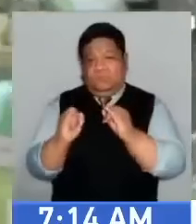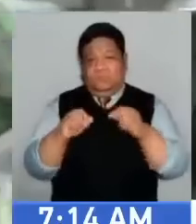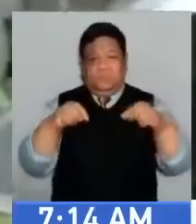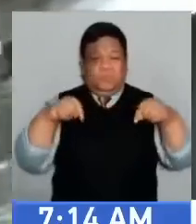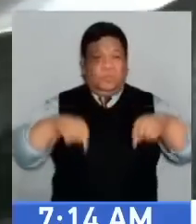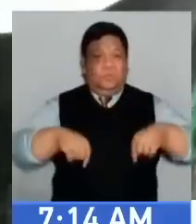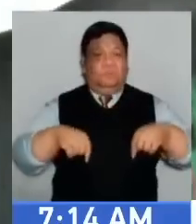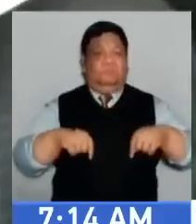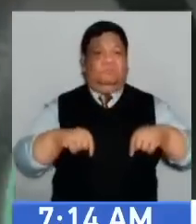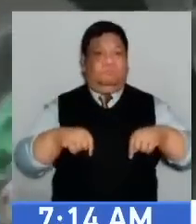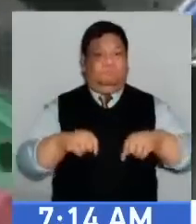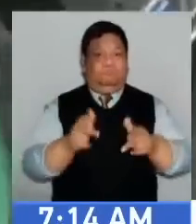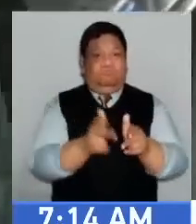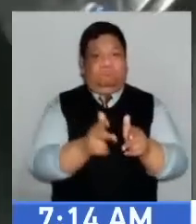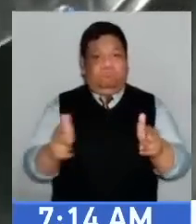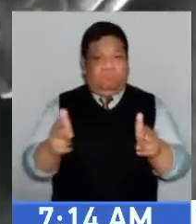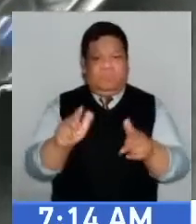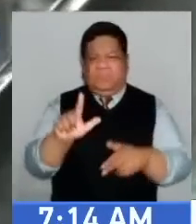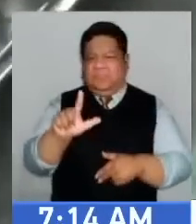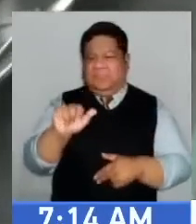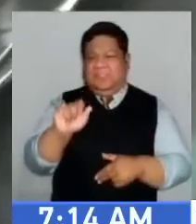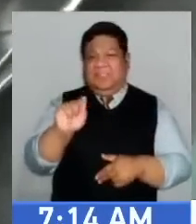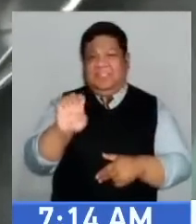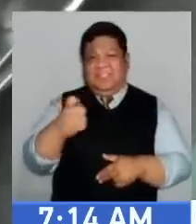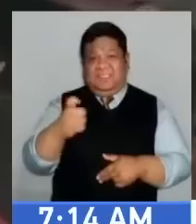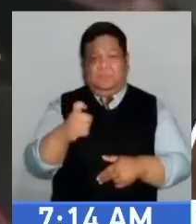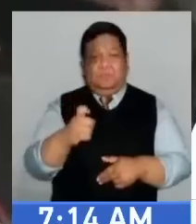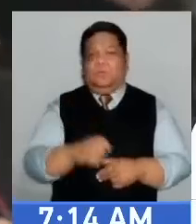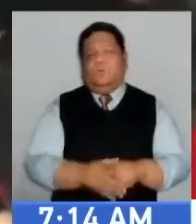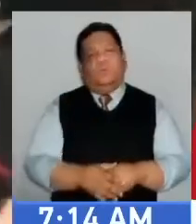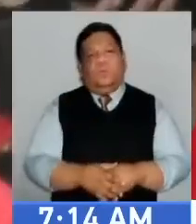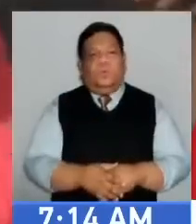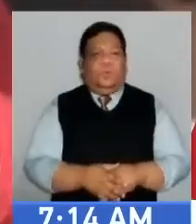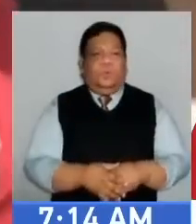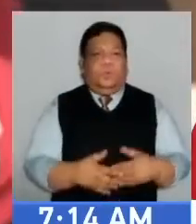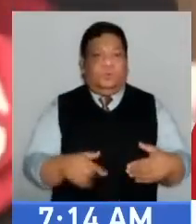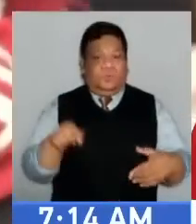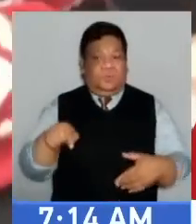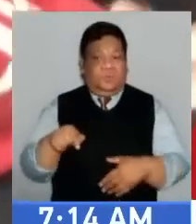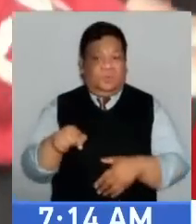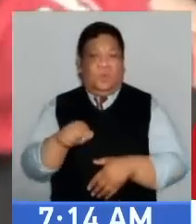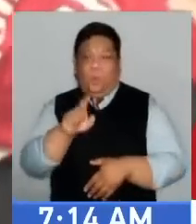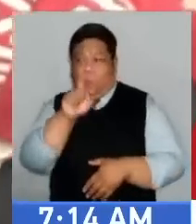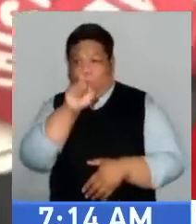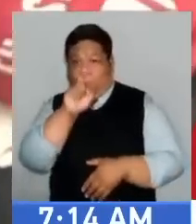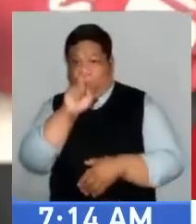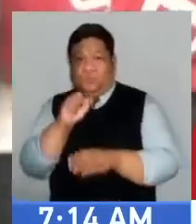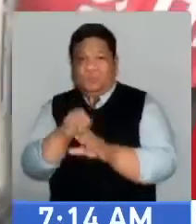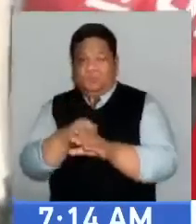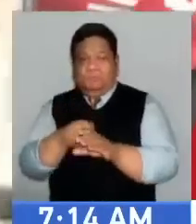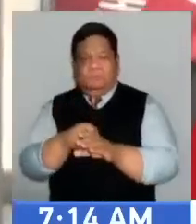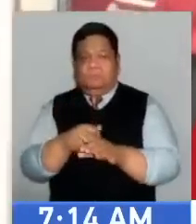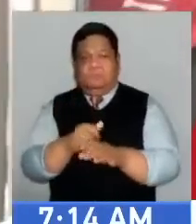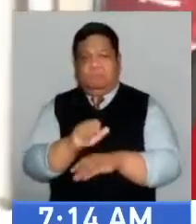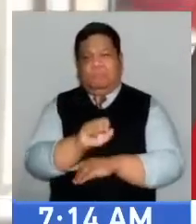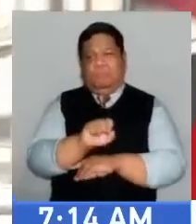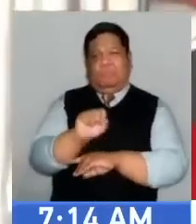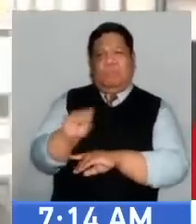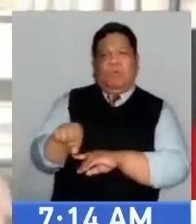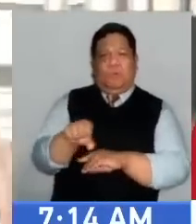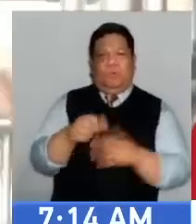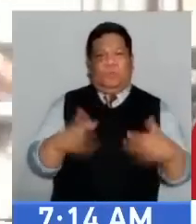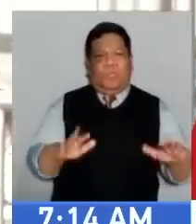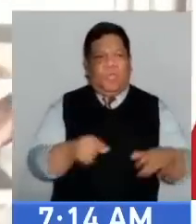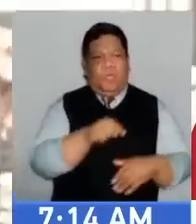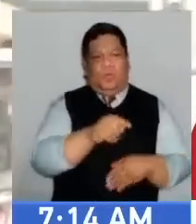ng Litex, nilamon na ang mga traditional na jeep na mga makabago na mga modern jeep. Kung mga modern jeep po ay